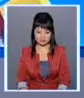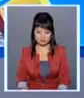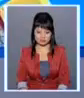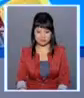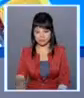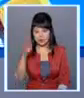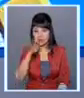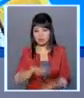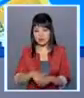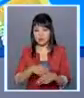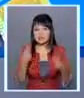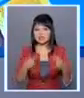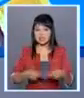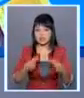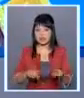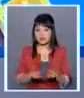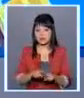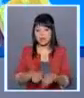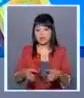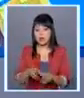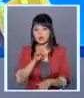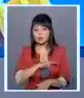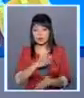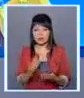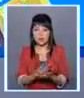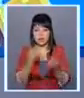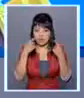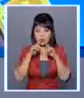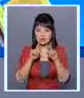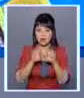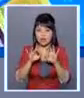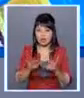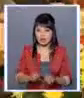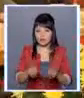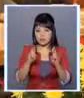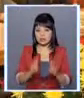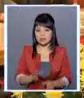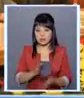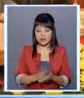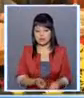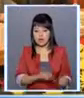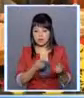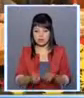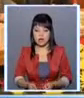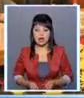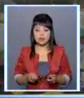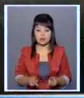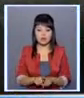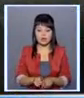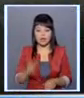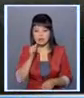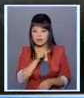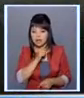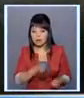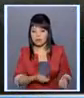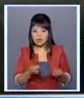Жаңалықтар. Еліміздің кеден қызметі электронды технология жүйесіне көшеді. Мұндай тәсіл жемқорлыққа жол бермейді, контрабанда арқылы келіп жатқан